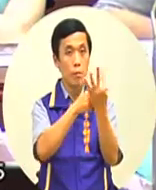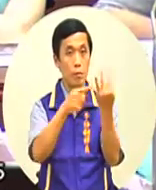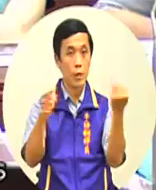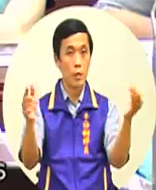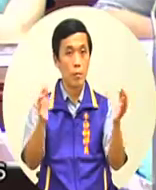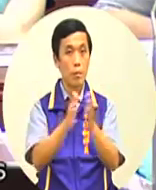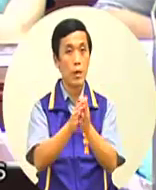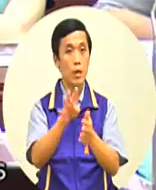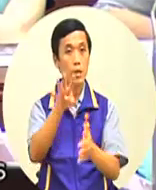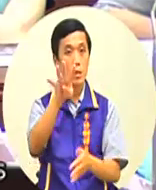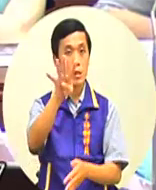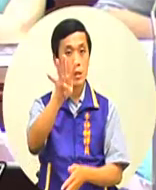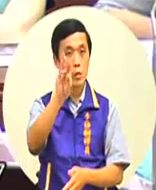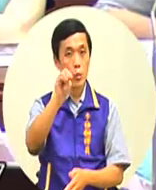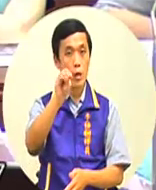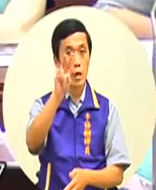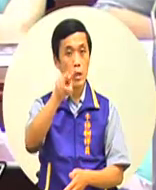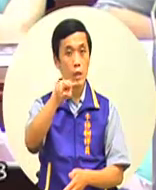约